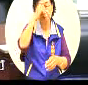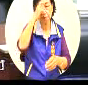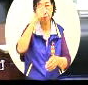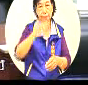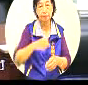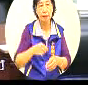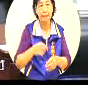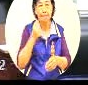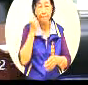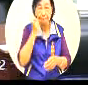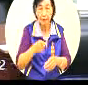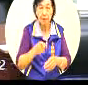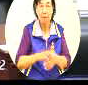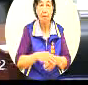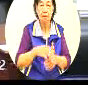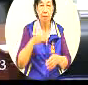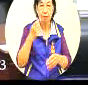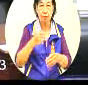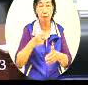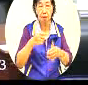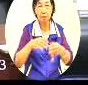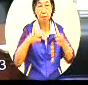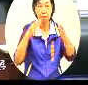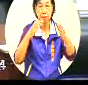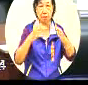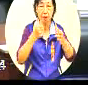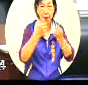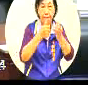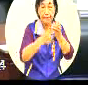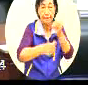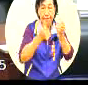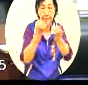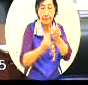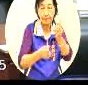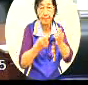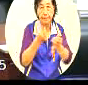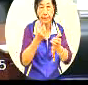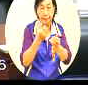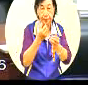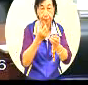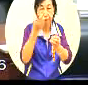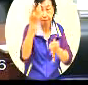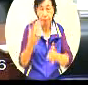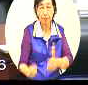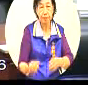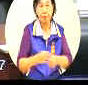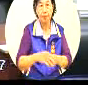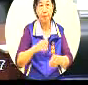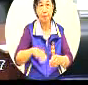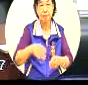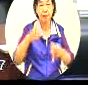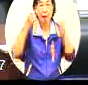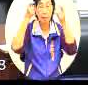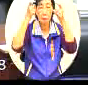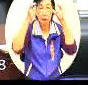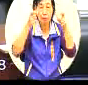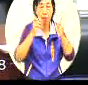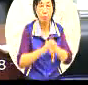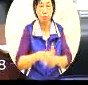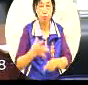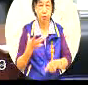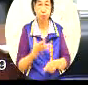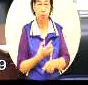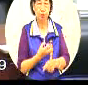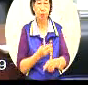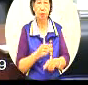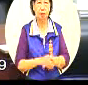所谓的出生率那么低，或是低收入户数是这么高的情况下，这对我们高雄来讲都是一个痛。我想不论是市长或